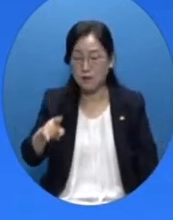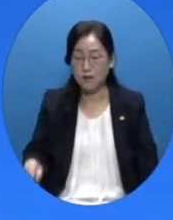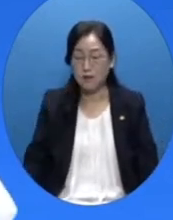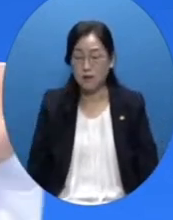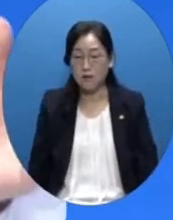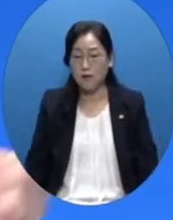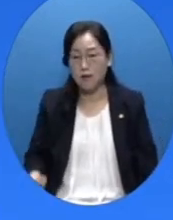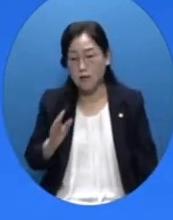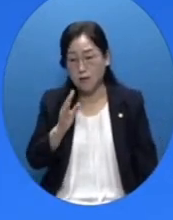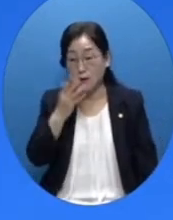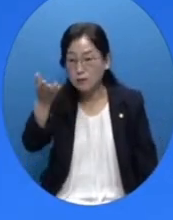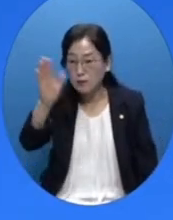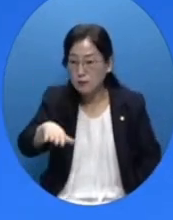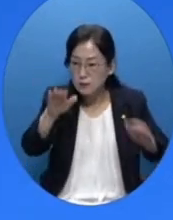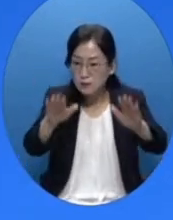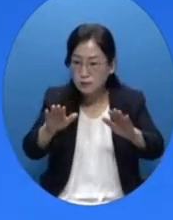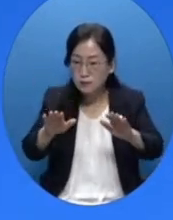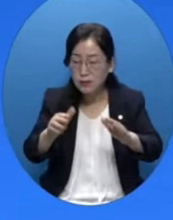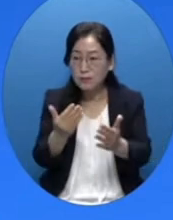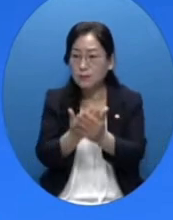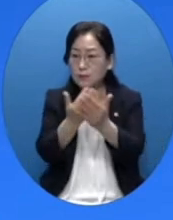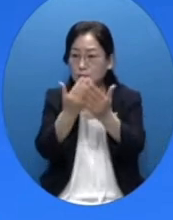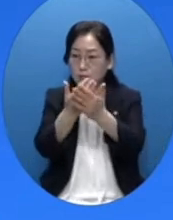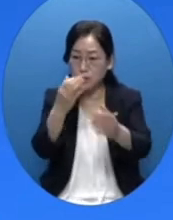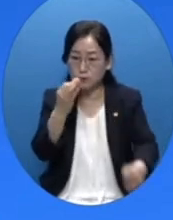u 풍요를 멋이다 보면서 그러한